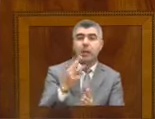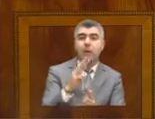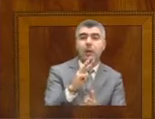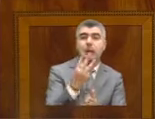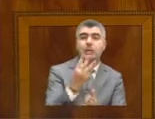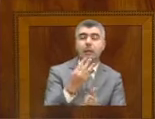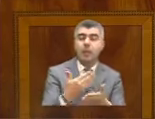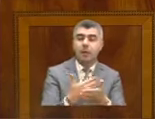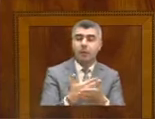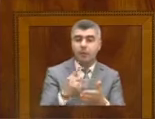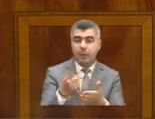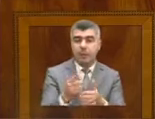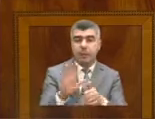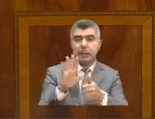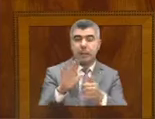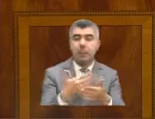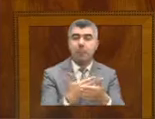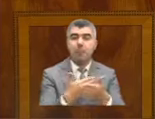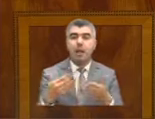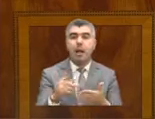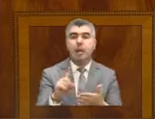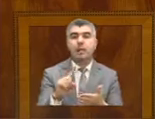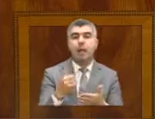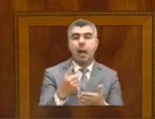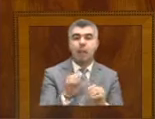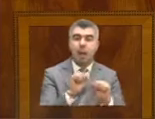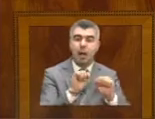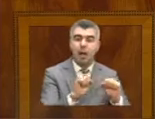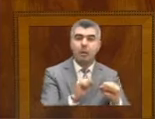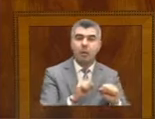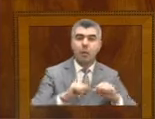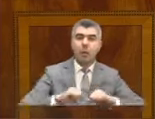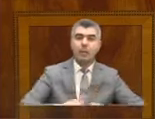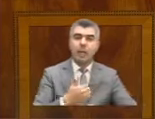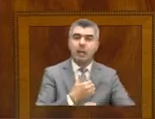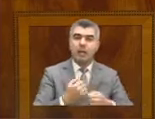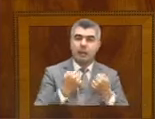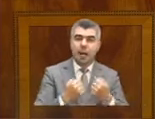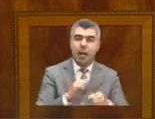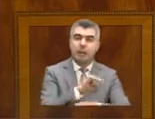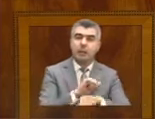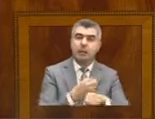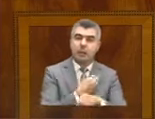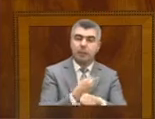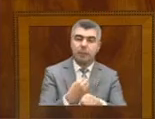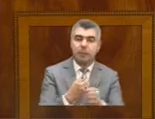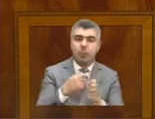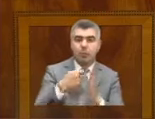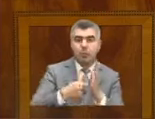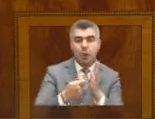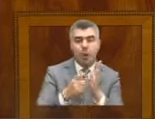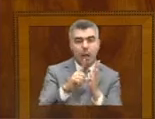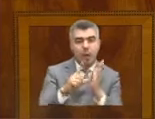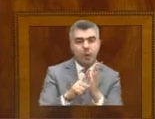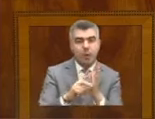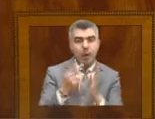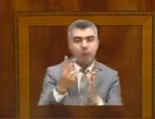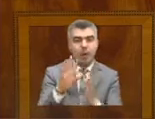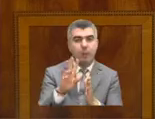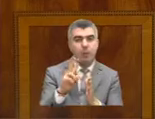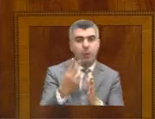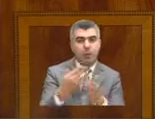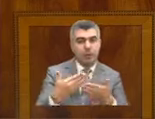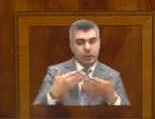32.6 مليار درهم لقطاع الصحة والحماية الاجتماعية برسم مشروع قانون المالية لسنة